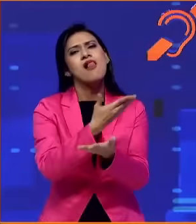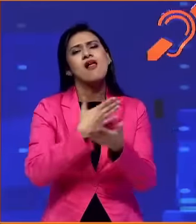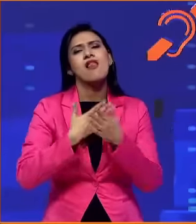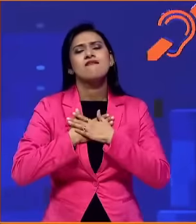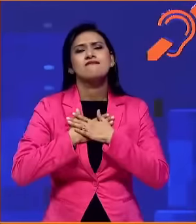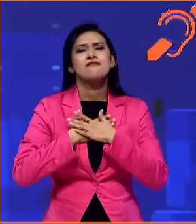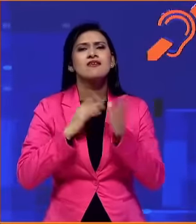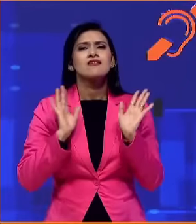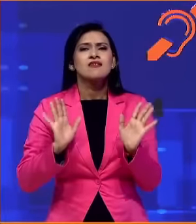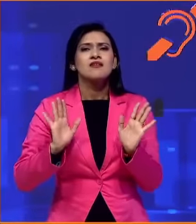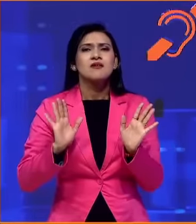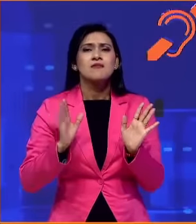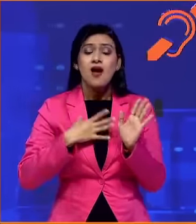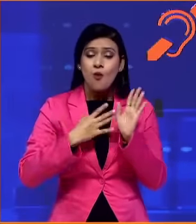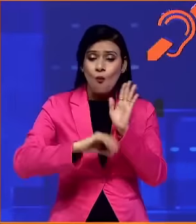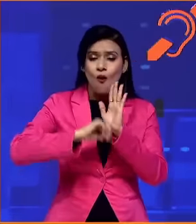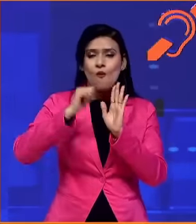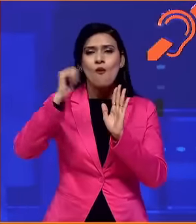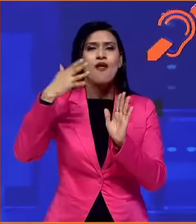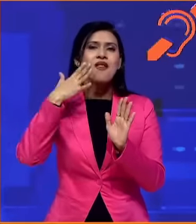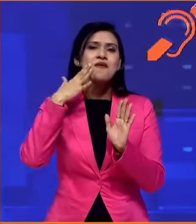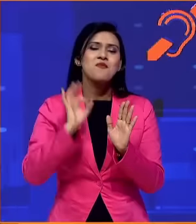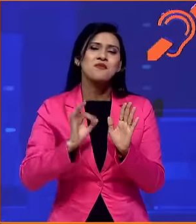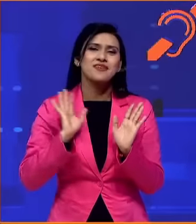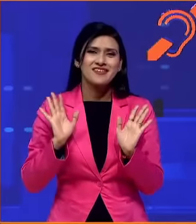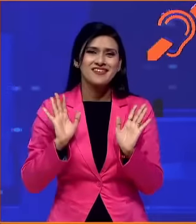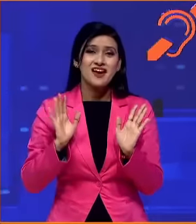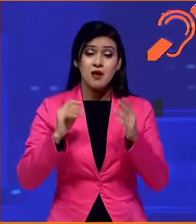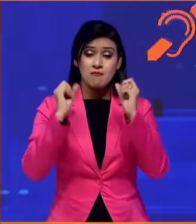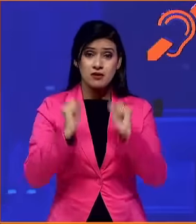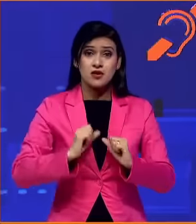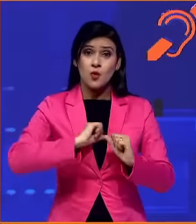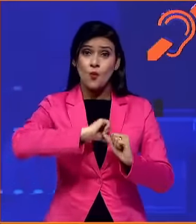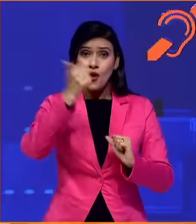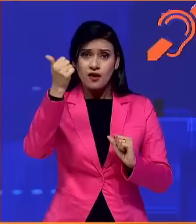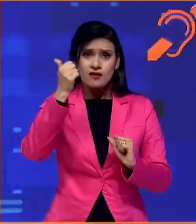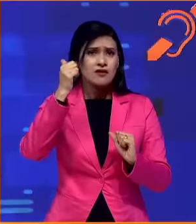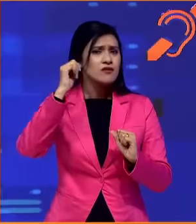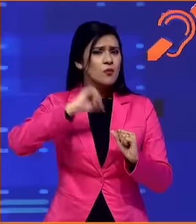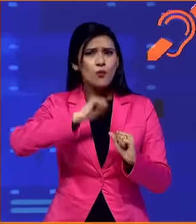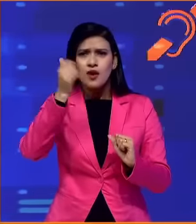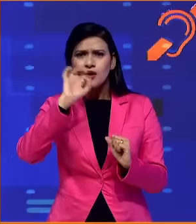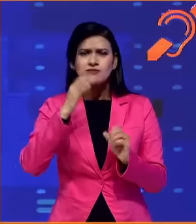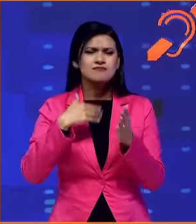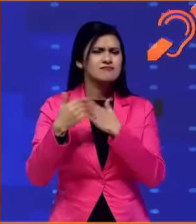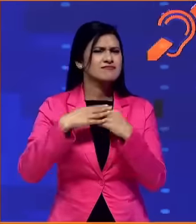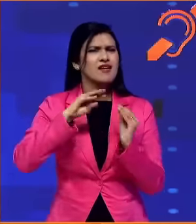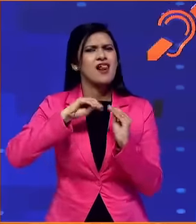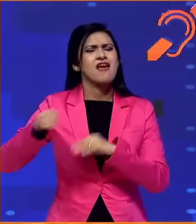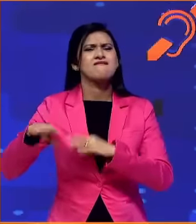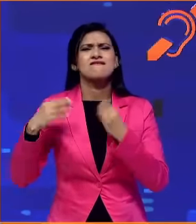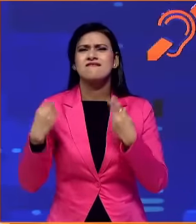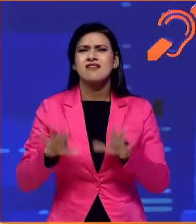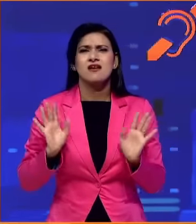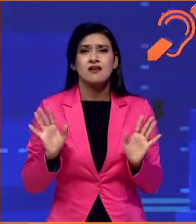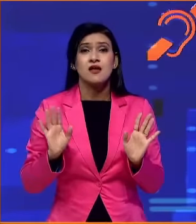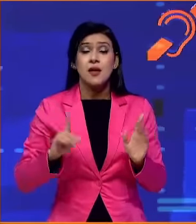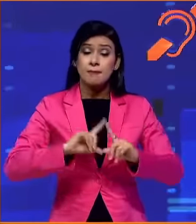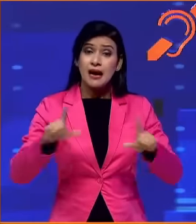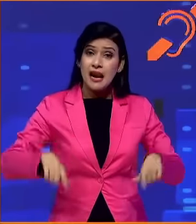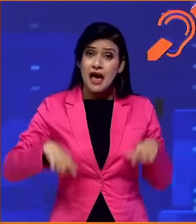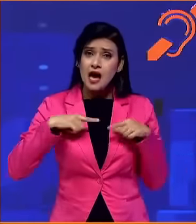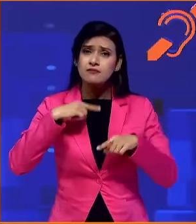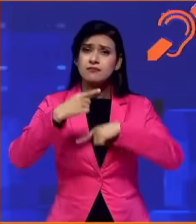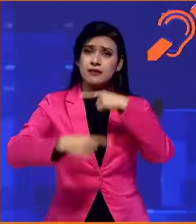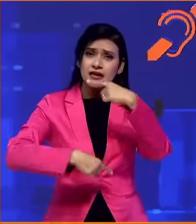लोगोंसेप्यारऔरसमर्थनमिलताहै।इसदुनियामेंइससेबड़ाकोईधननहींहै। जहांतक ​​नौकरियोंकीबातहै, आपकोनौकरीमिलेयानमिले,यहएक गौणबातहै।जोकुछभीहोगा, अच्छेकेलिएहीहोगा,लेकिन